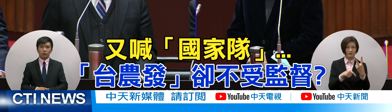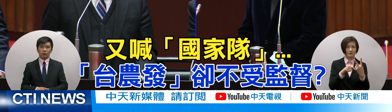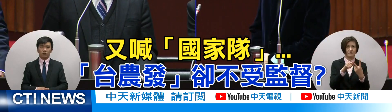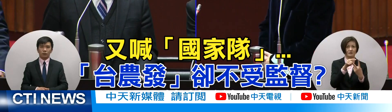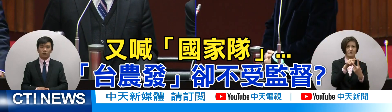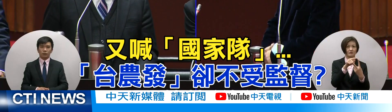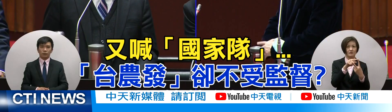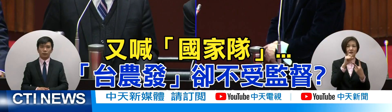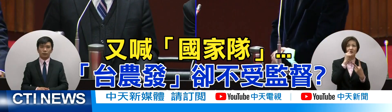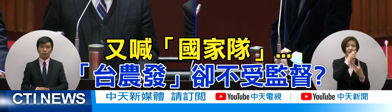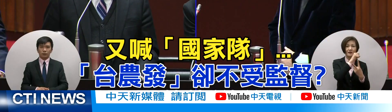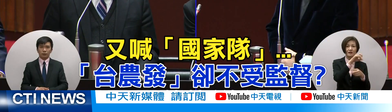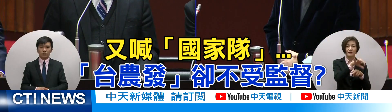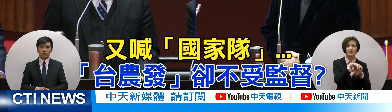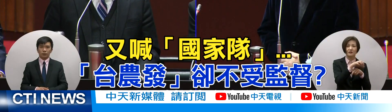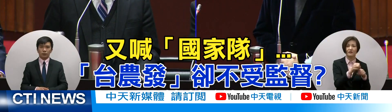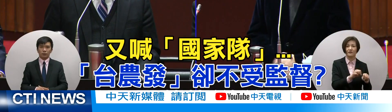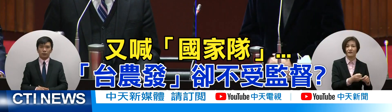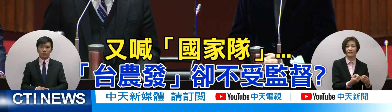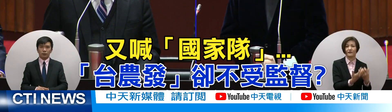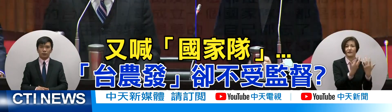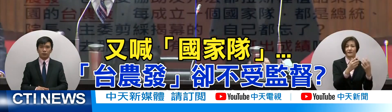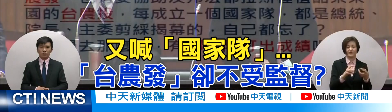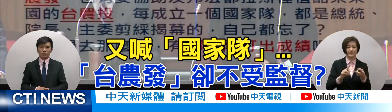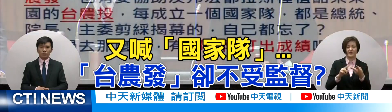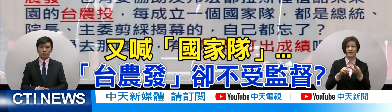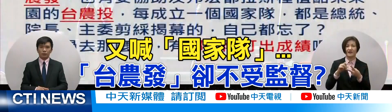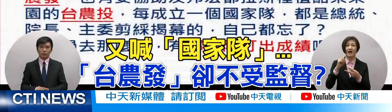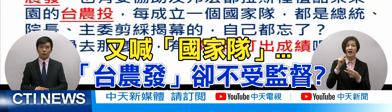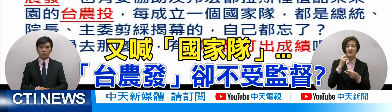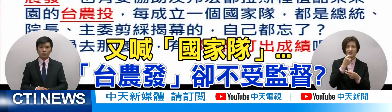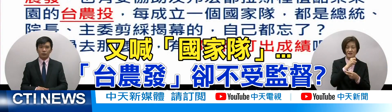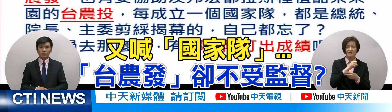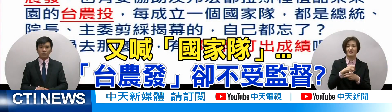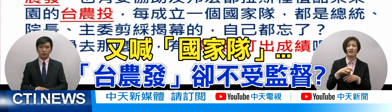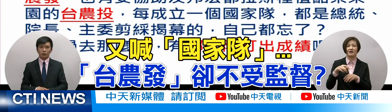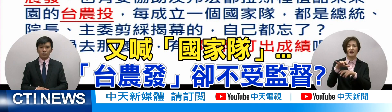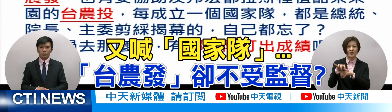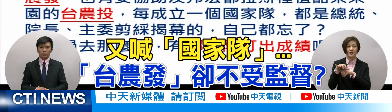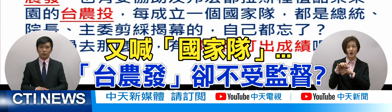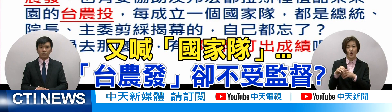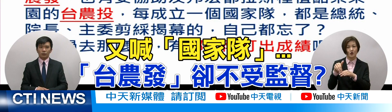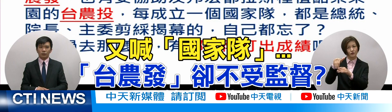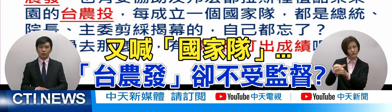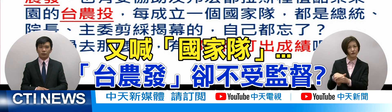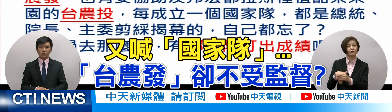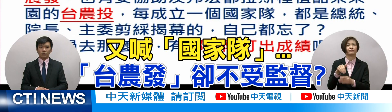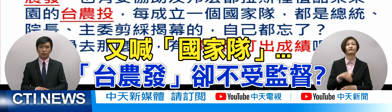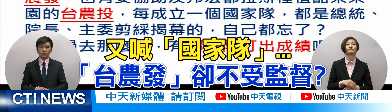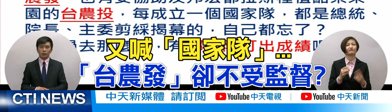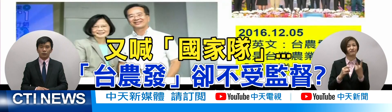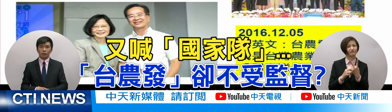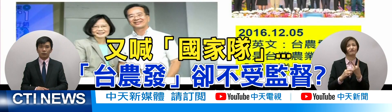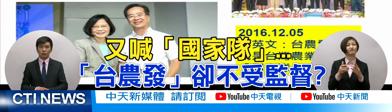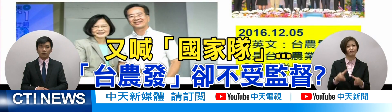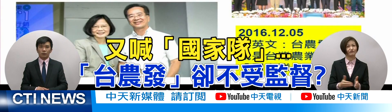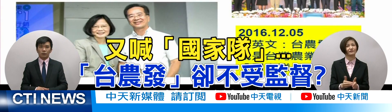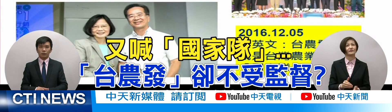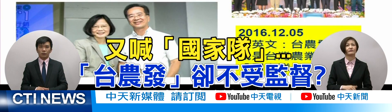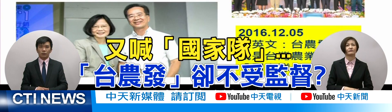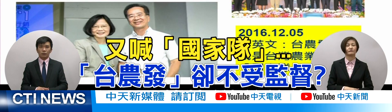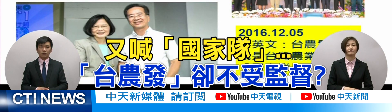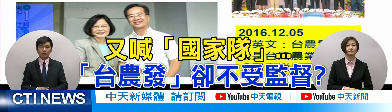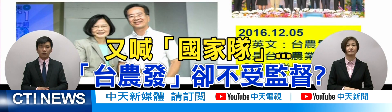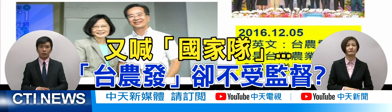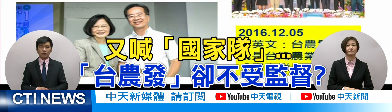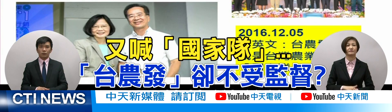一个叫台农发，一个叫台农投啊，这真的很多哈、啊。我现在就要检讨这个